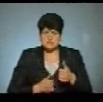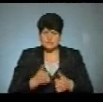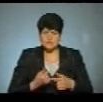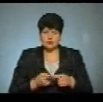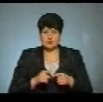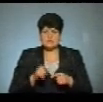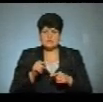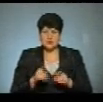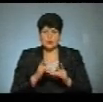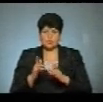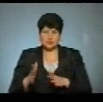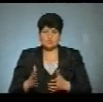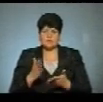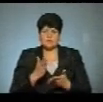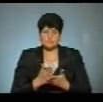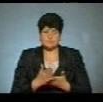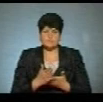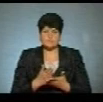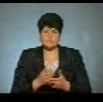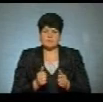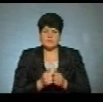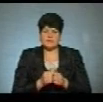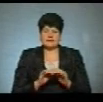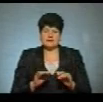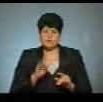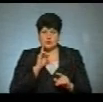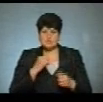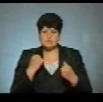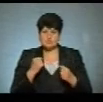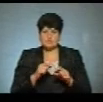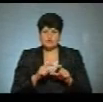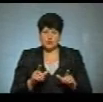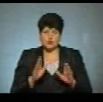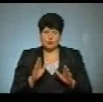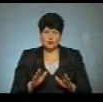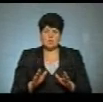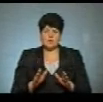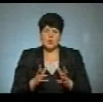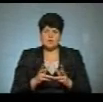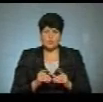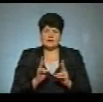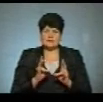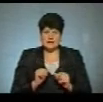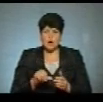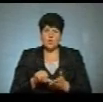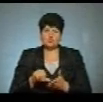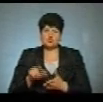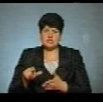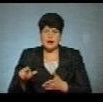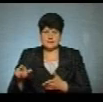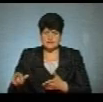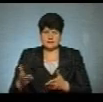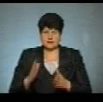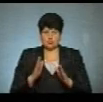даний гуртожиток, який знаходиться при дитячій юнацькій спортивній школі, буде розрахований тільки на учасників,